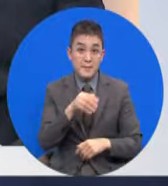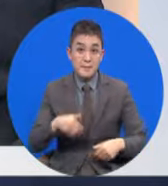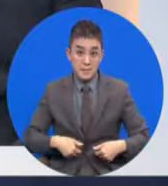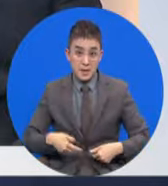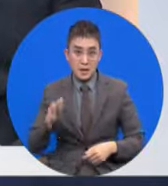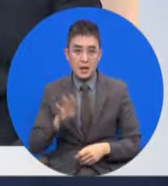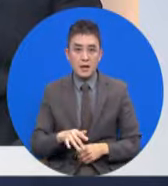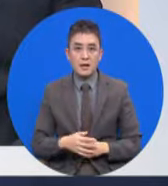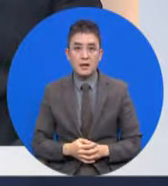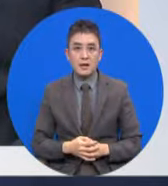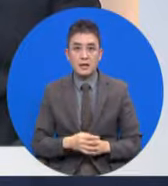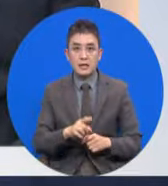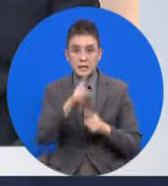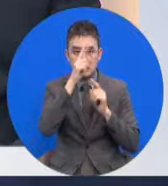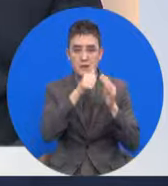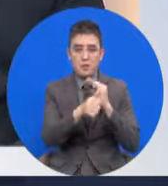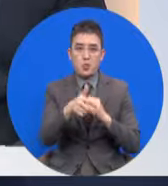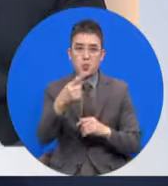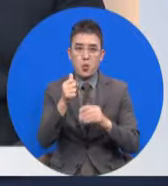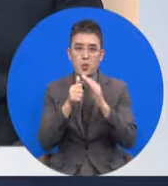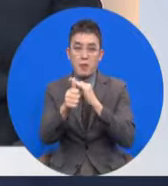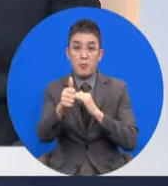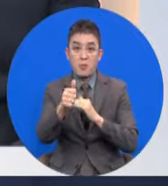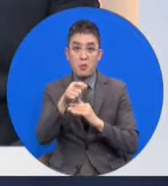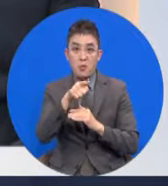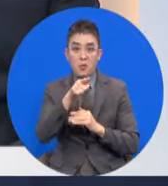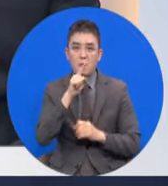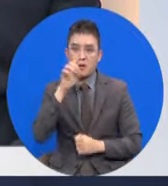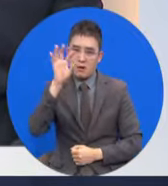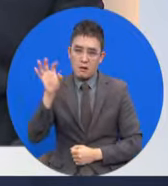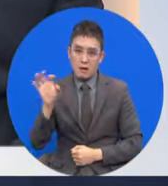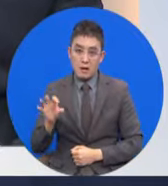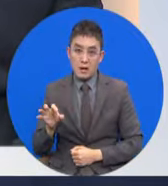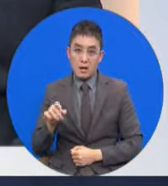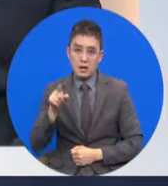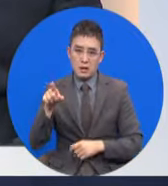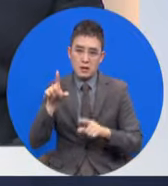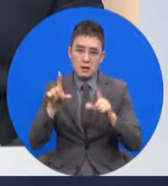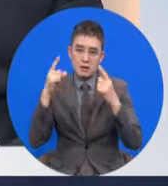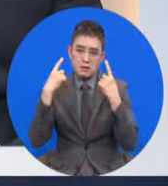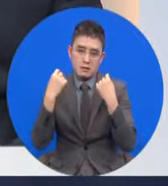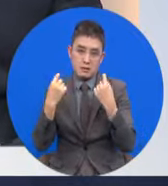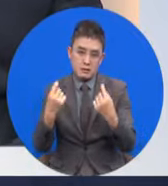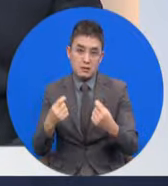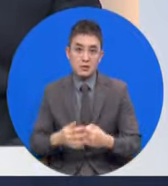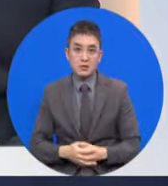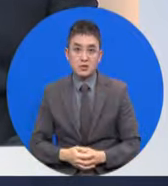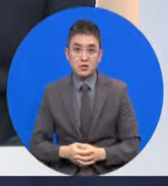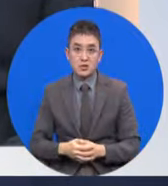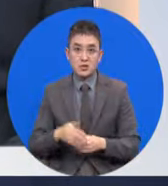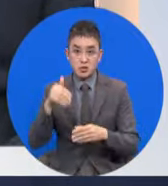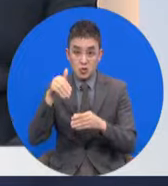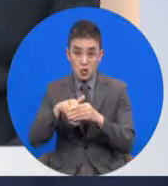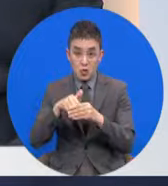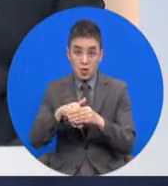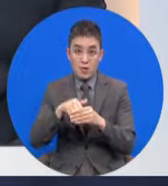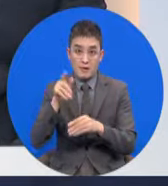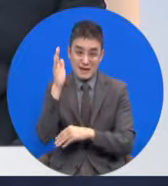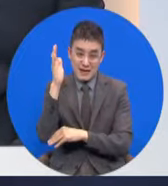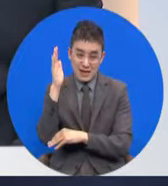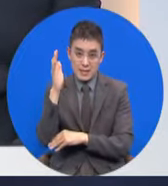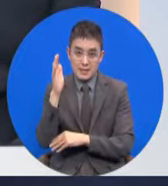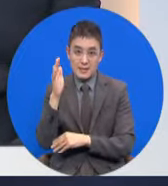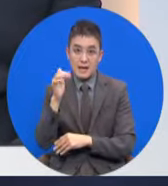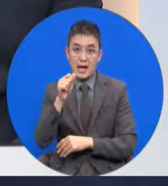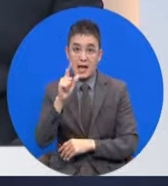2조 심판론을 가지고는 이 판을 흔들지 못했다고 봅니다. 계속 선거의 이슈로 삼고 한동훈 위원장이